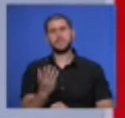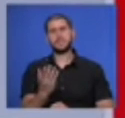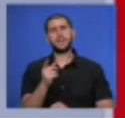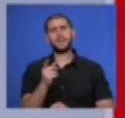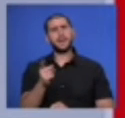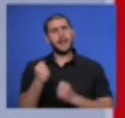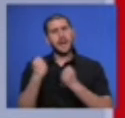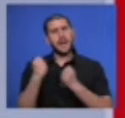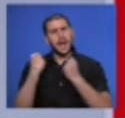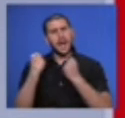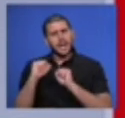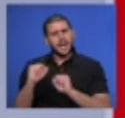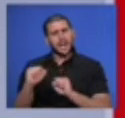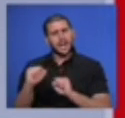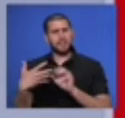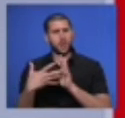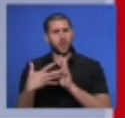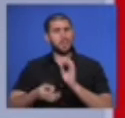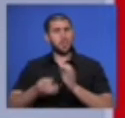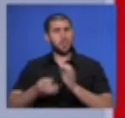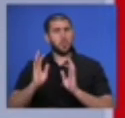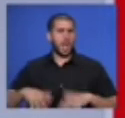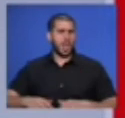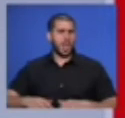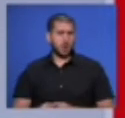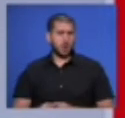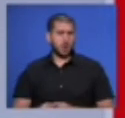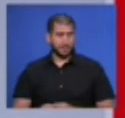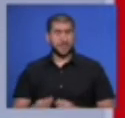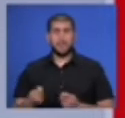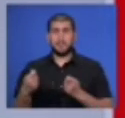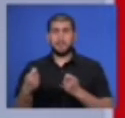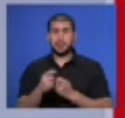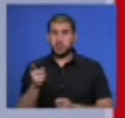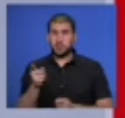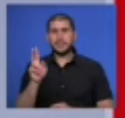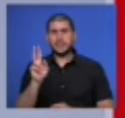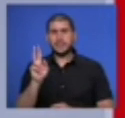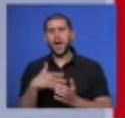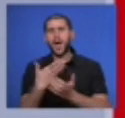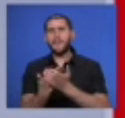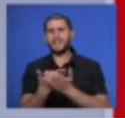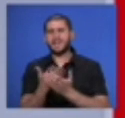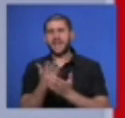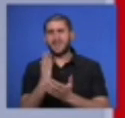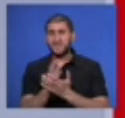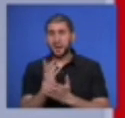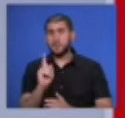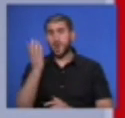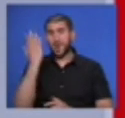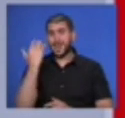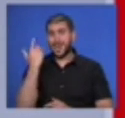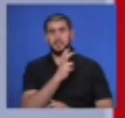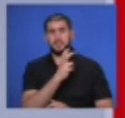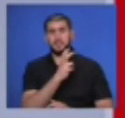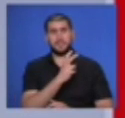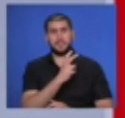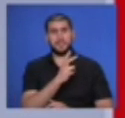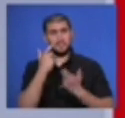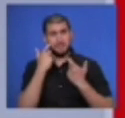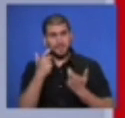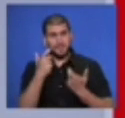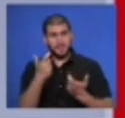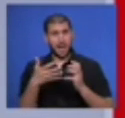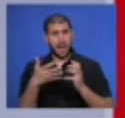את הביקורת על הפרקליטות שהיא מאוד מאוד חלשה. ובהקשר הזה, יש המלצה היום, שמי שהיה מפקח הפרקליטות, הצעת חוק, לתת